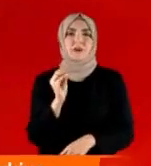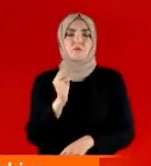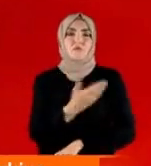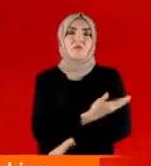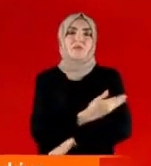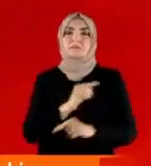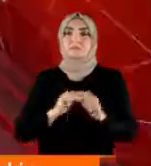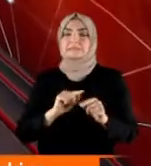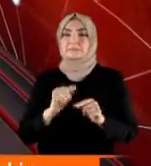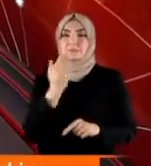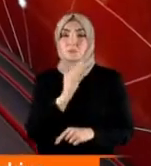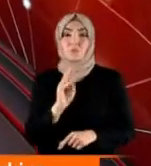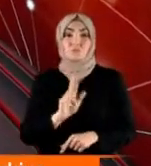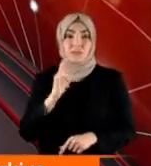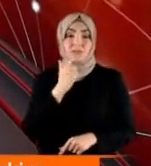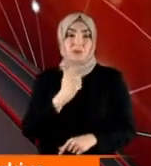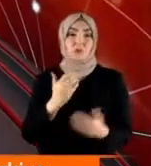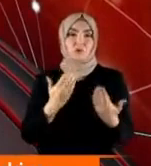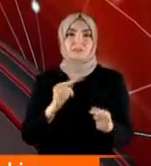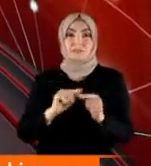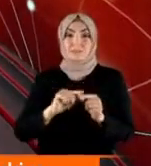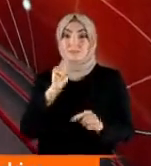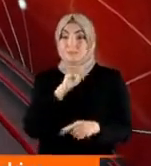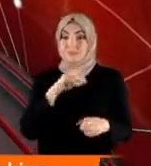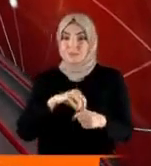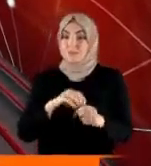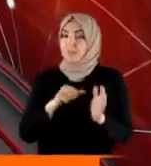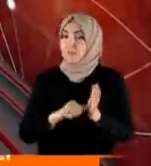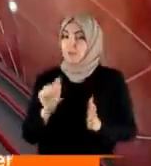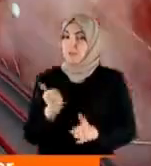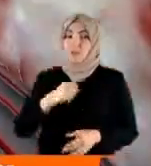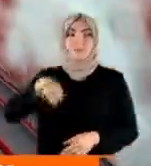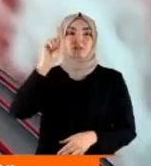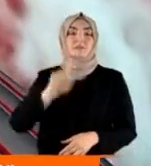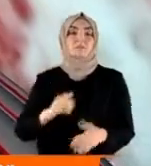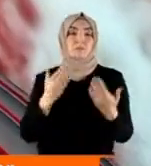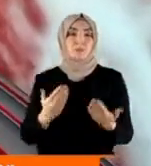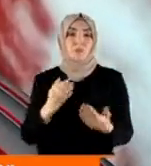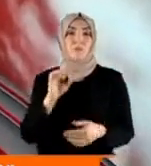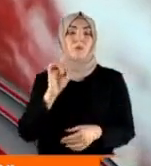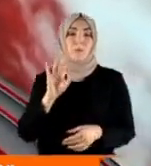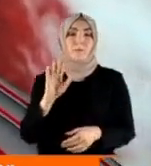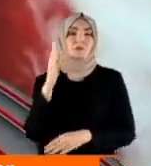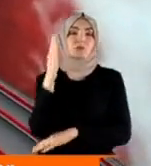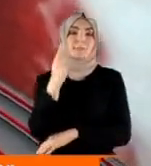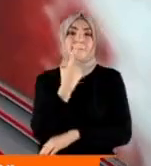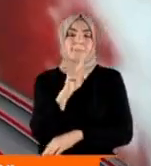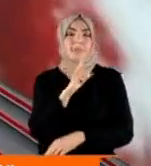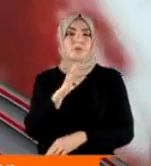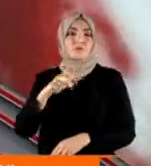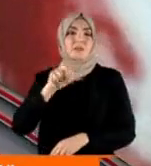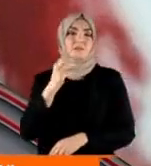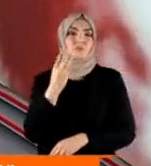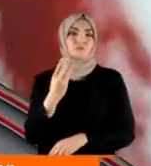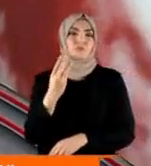yaşında. Kıbrıs açısından tarihi bir gün. 15 Kasım 1983'te yani 37 yıl önce tam da bugün Rauf